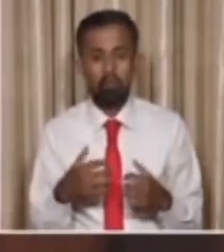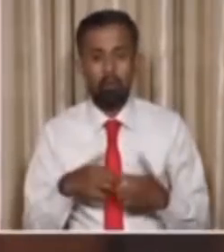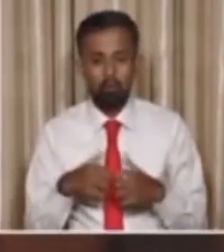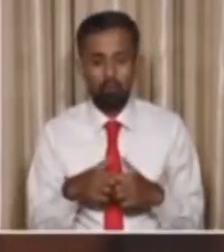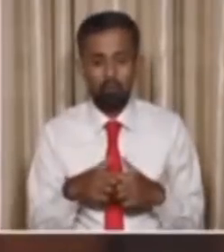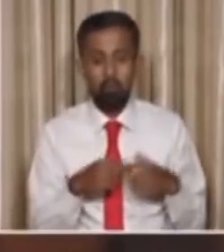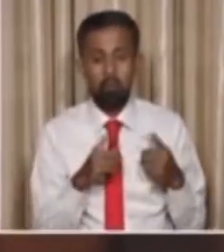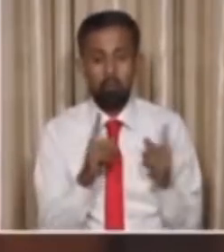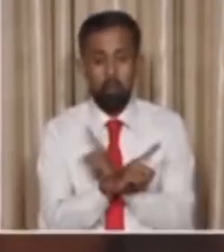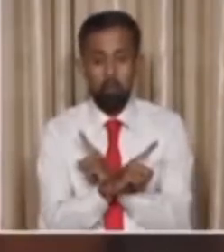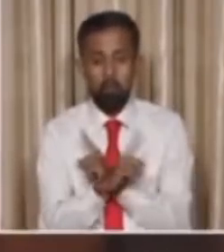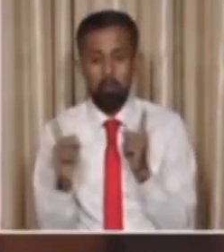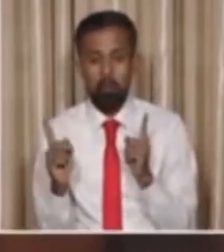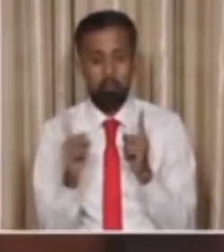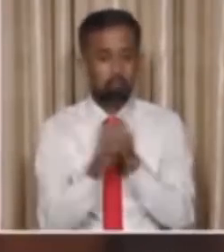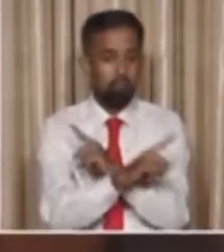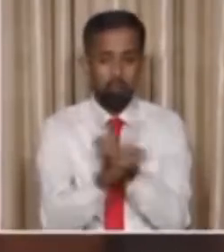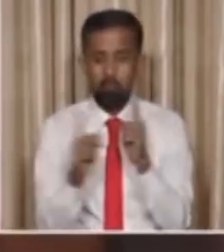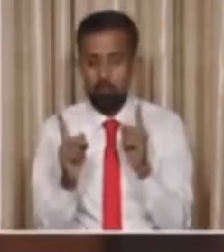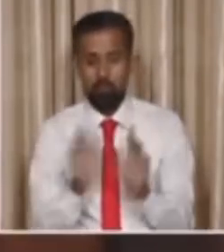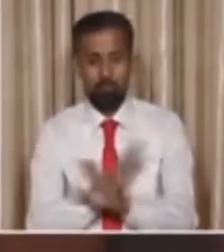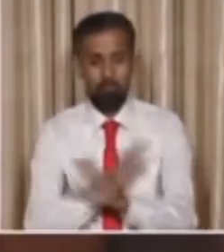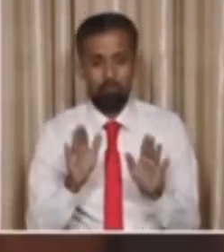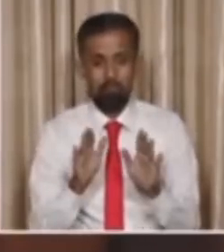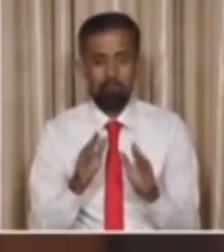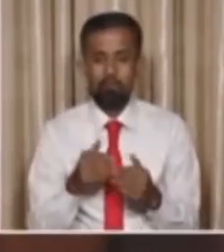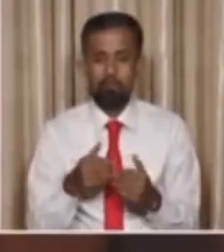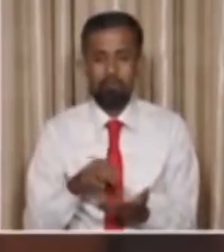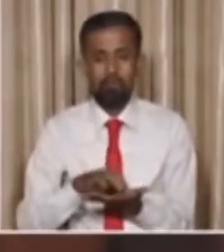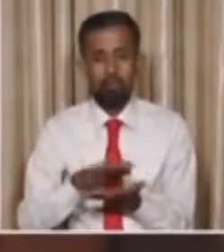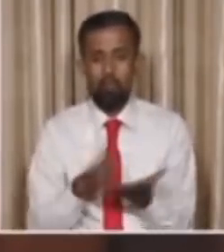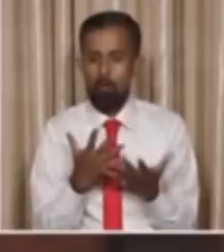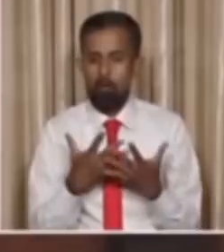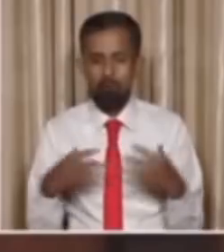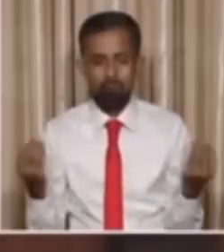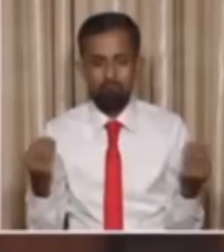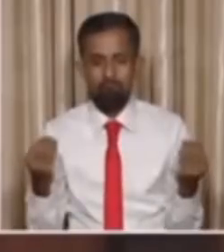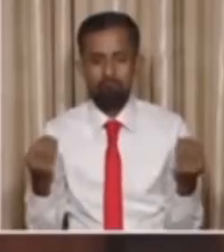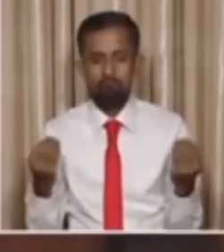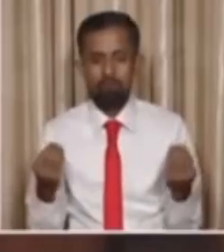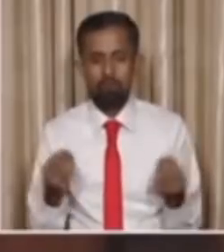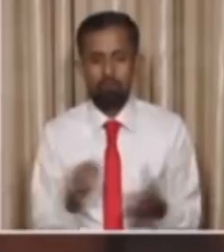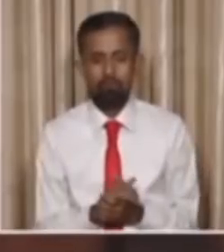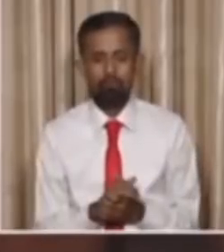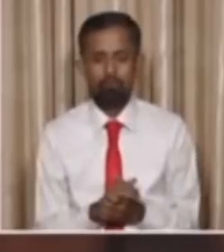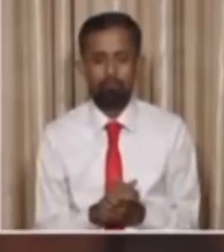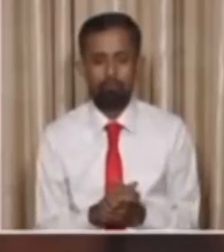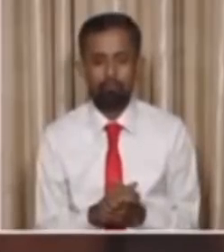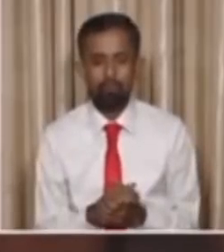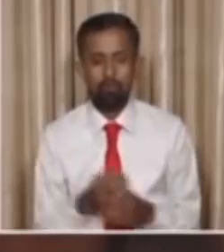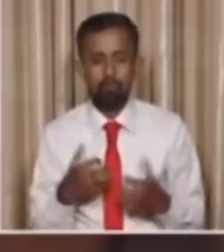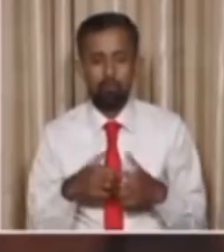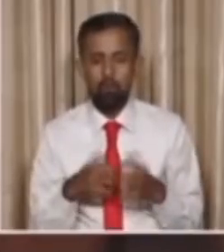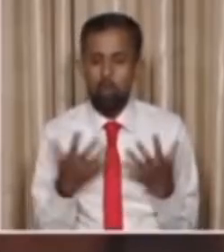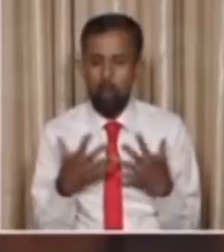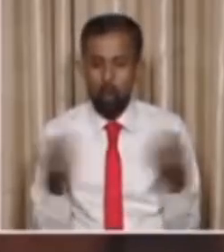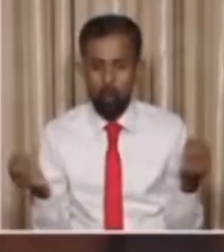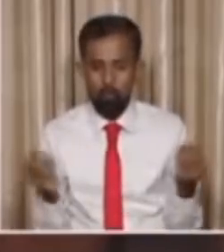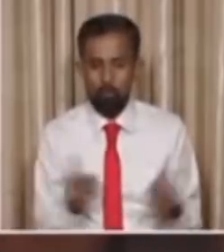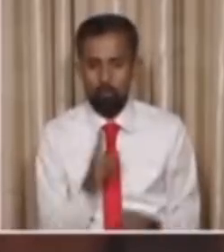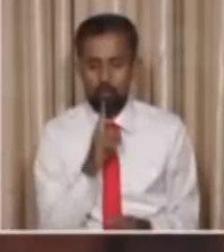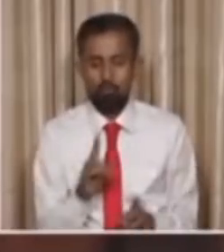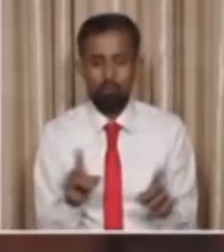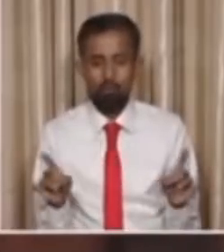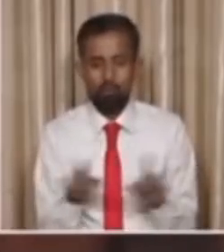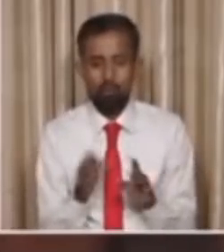කාලෙන් කාලට අර පැත්තටයි මේ පැත්තටයි යන්නේ නැතුව මේක සදාකාලික මේක මේ විසඳන්න ඕන ගැටලුවක්. හැබැයි ඒ වගේම ඒ ගැටලුව විසඳන්න ඕන කියනවත් එක්කම